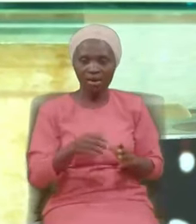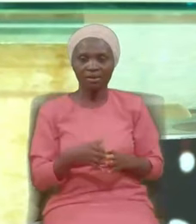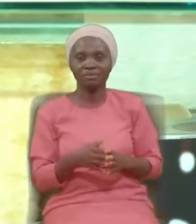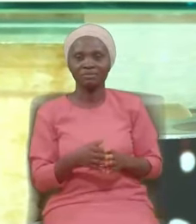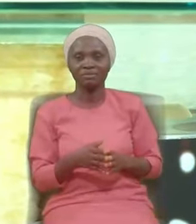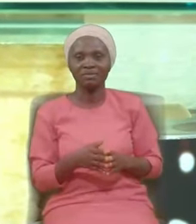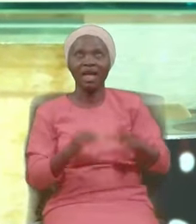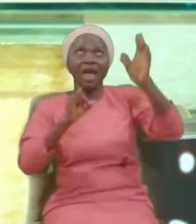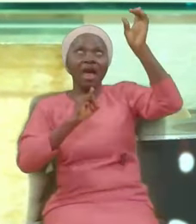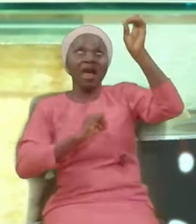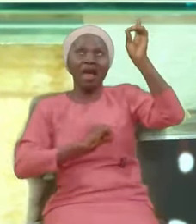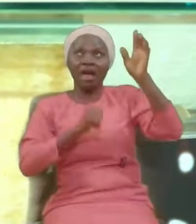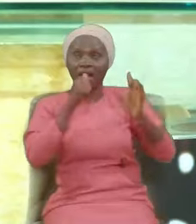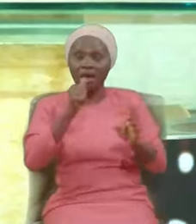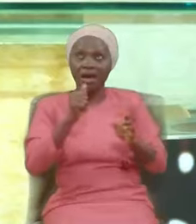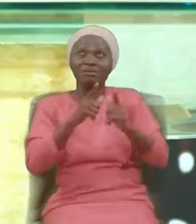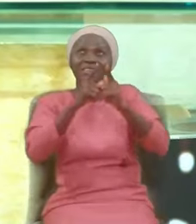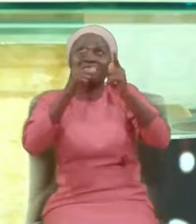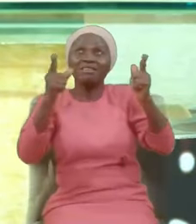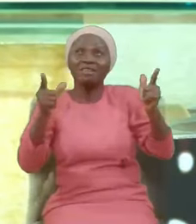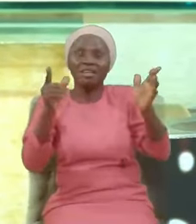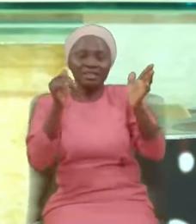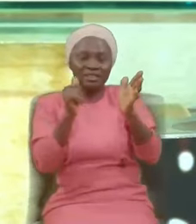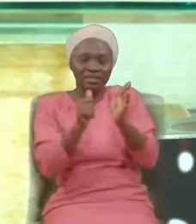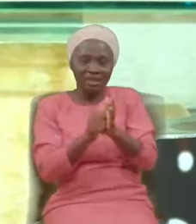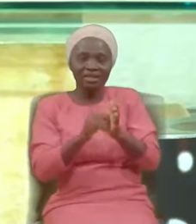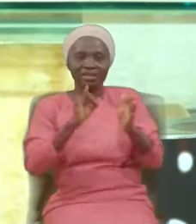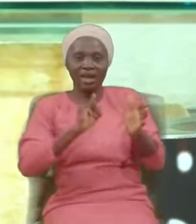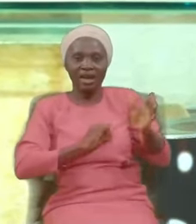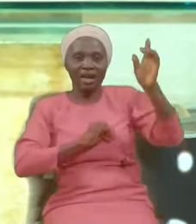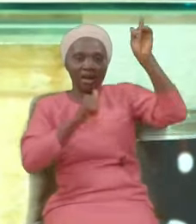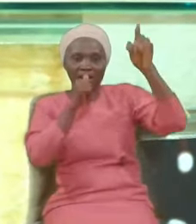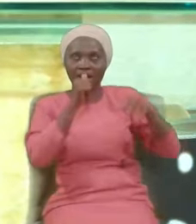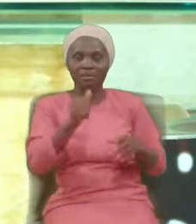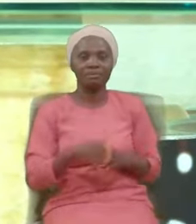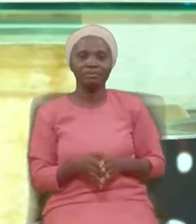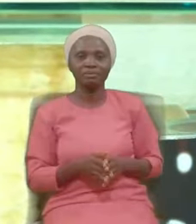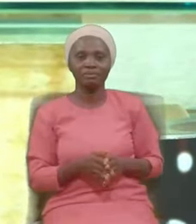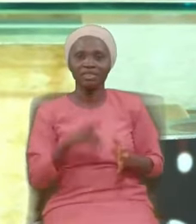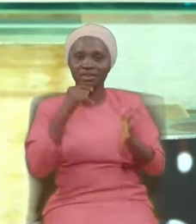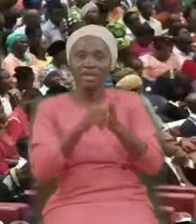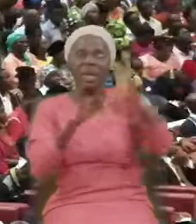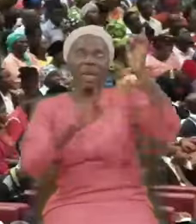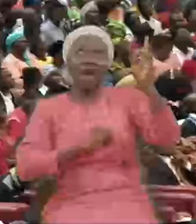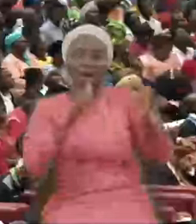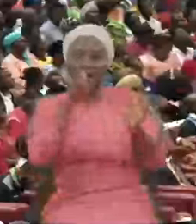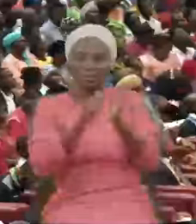Je suis. Et le grand je suis là-bas n'a pas changé. Il a dit, je suis l'Éternel qui te guérit. Cela veut dire que